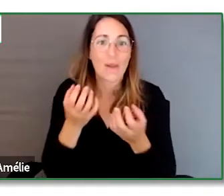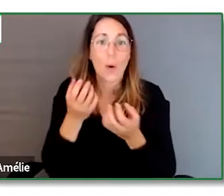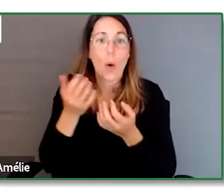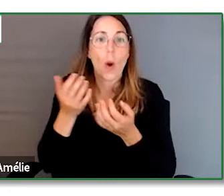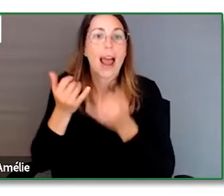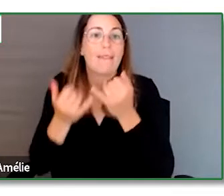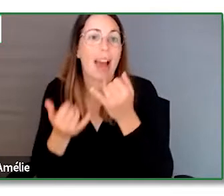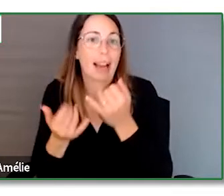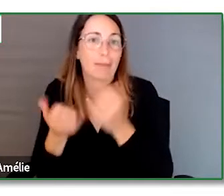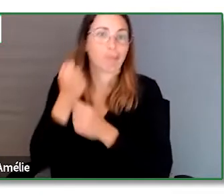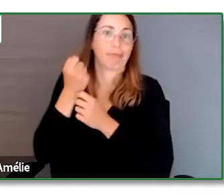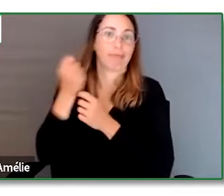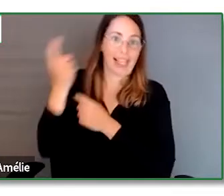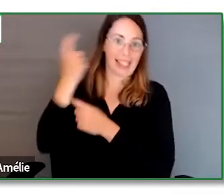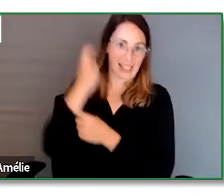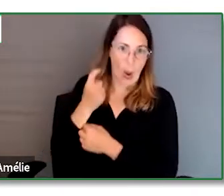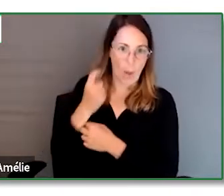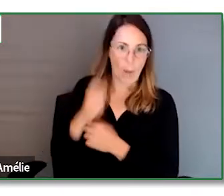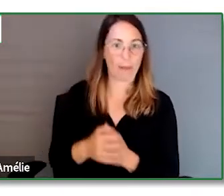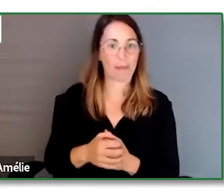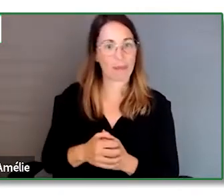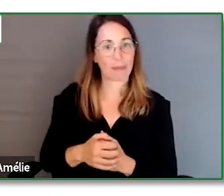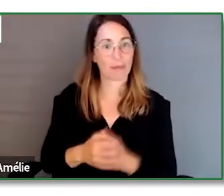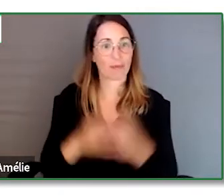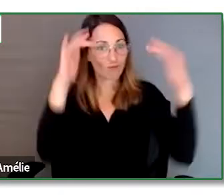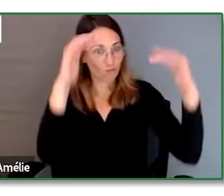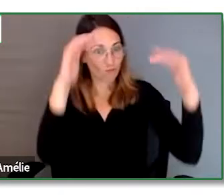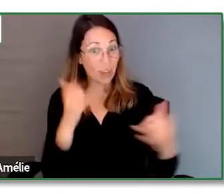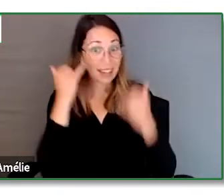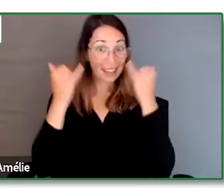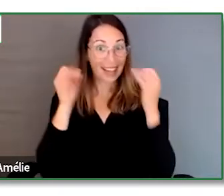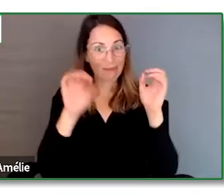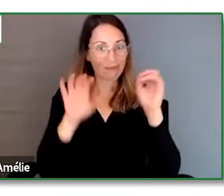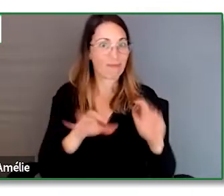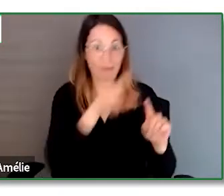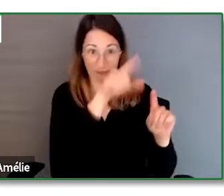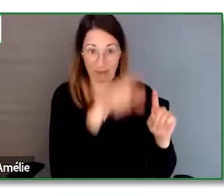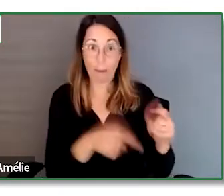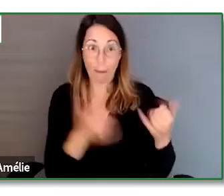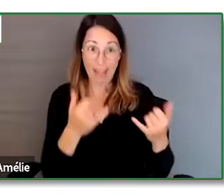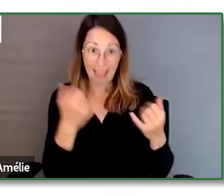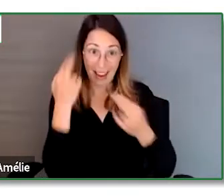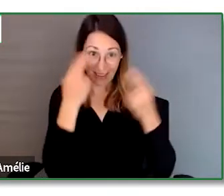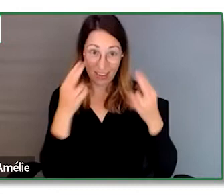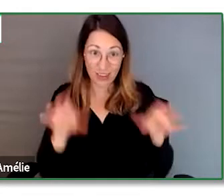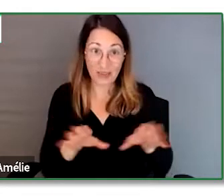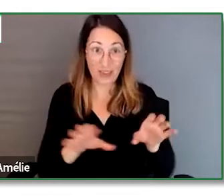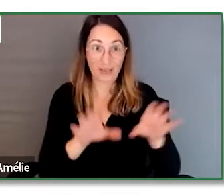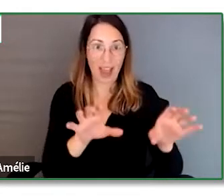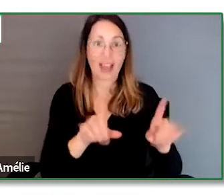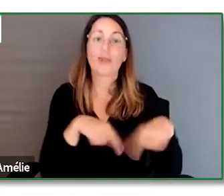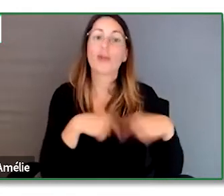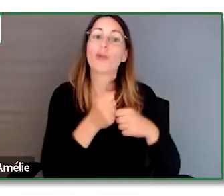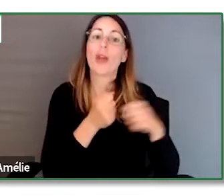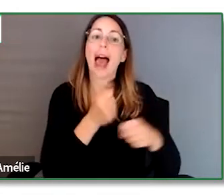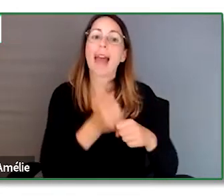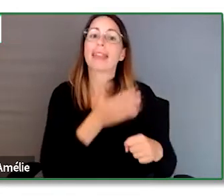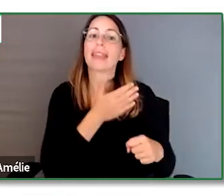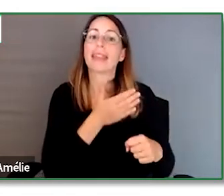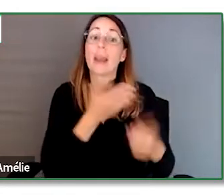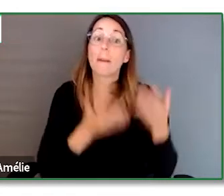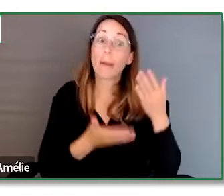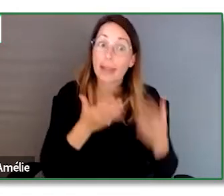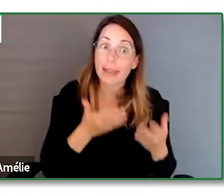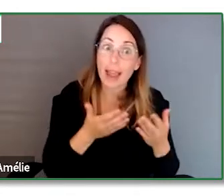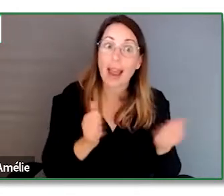voilà quelques initiatives sur lesquelles nous travaillons. Depuis quelques années, certains d'entre vous ont peut-être travaillé avec Shira, qui est membre de